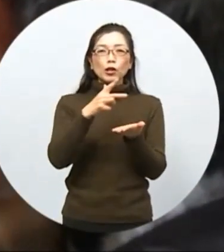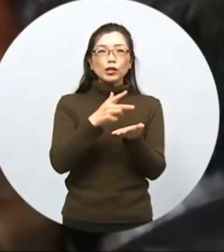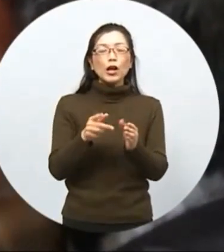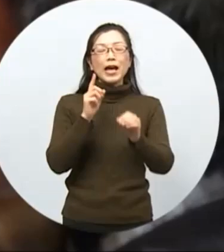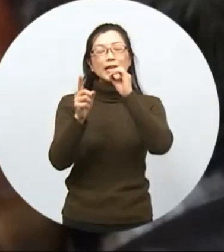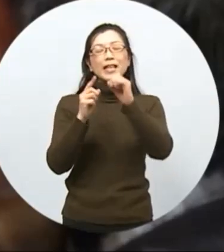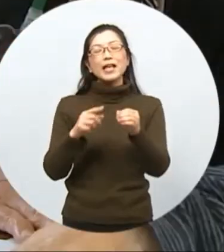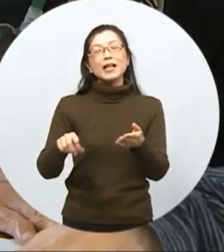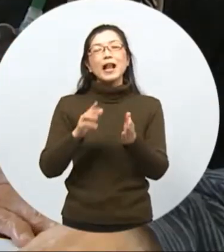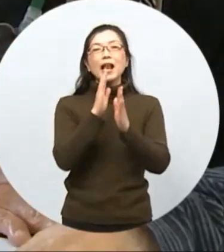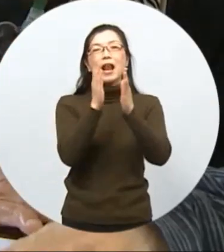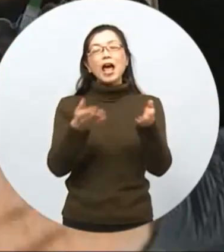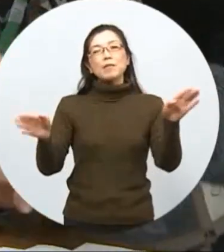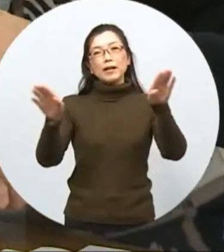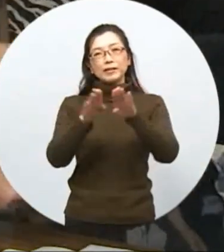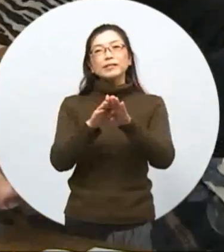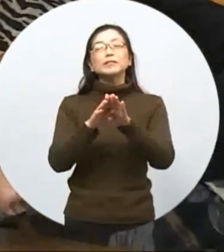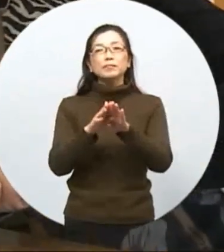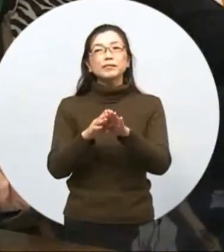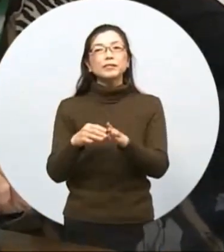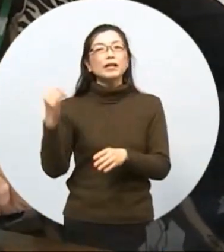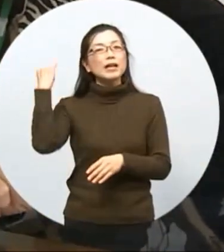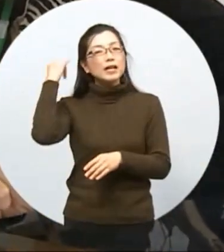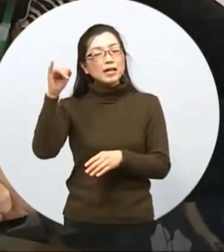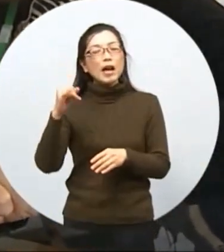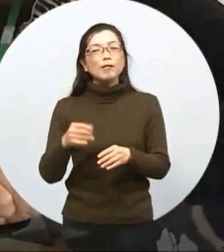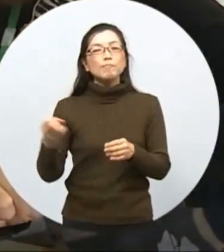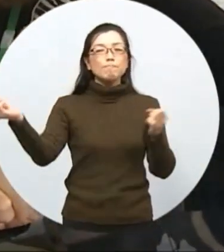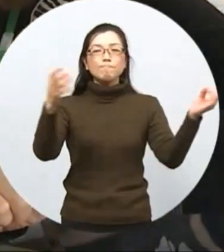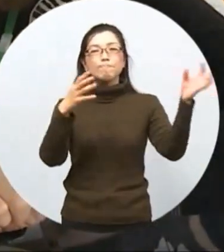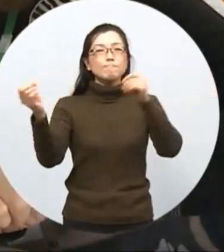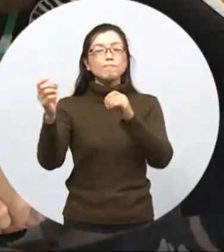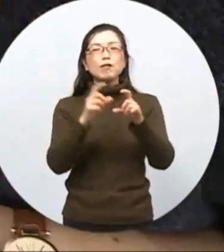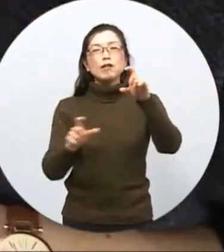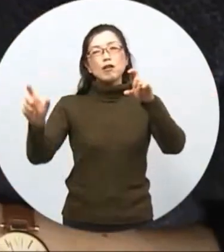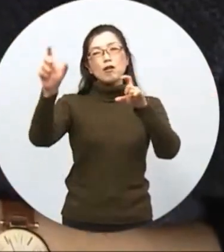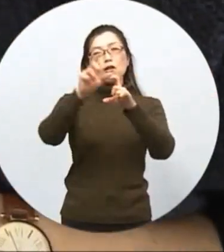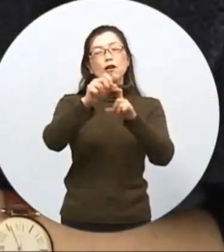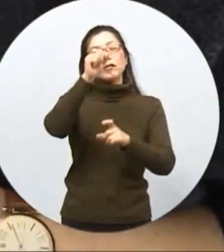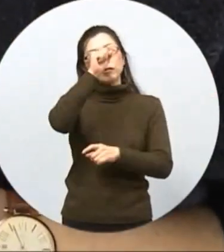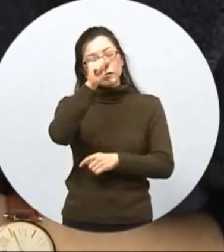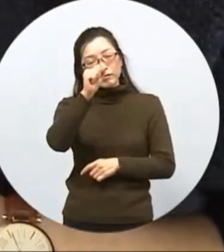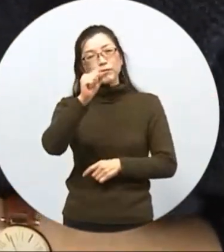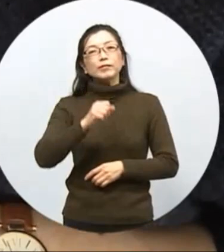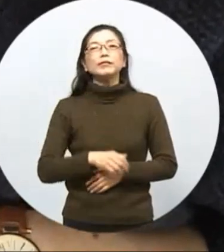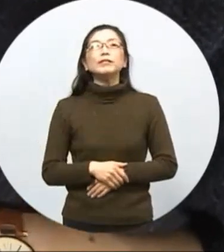用者との意見交換をすることでより良いものにしていこうというもの。